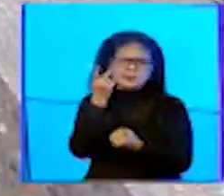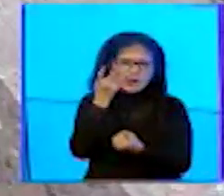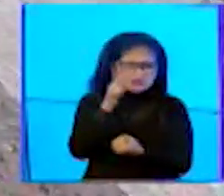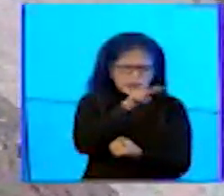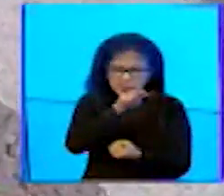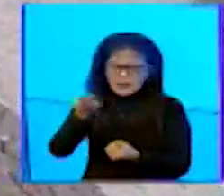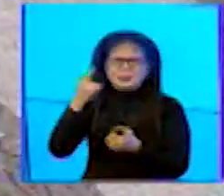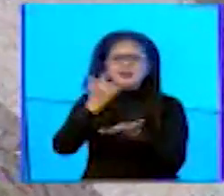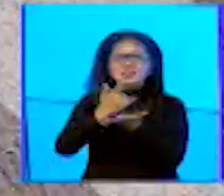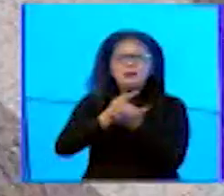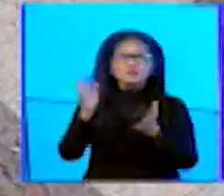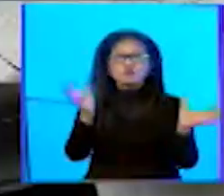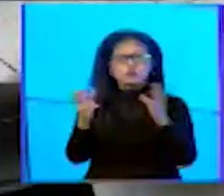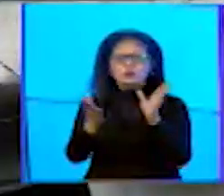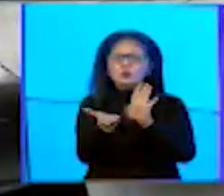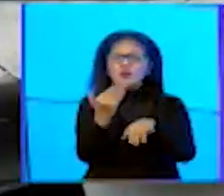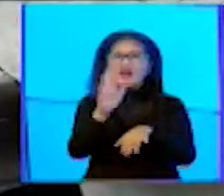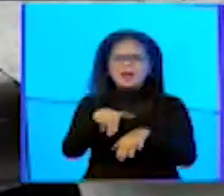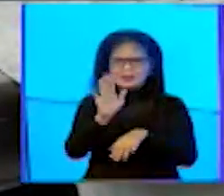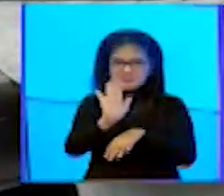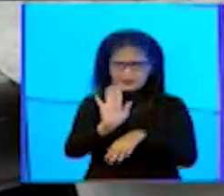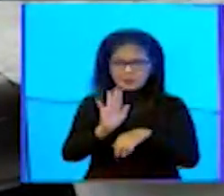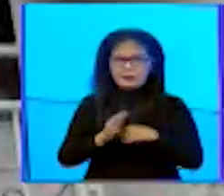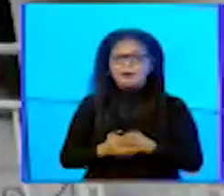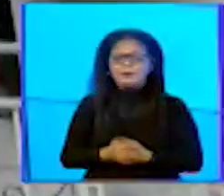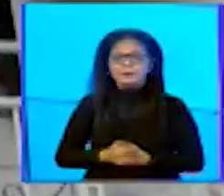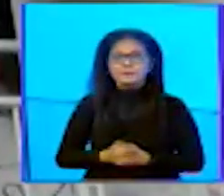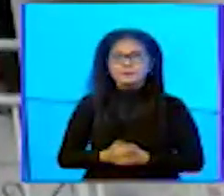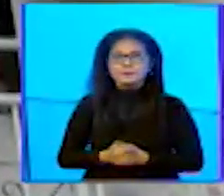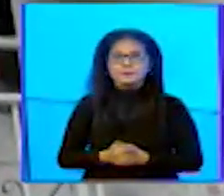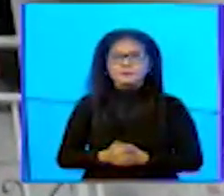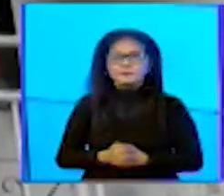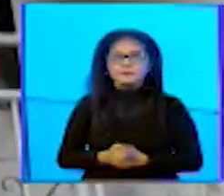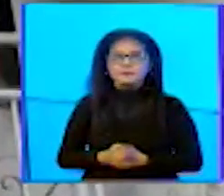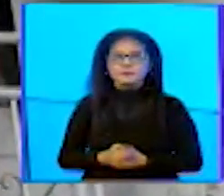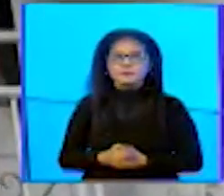tidak lagi terulang. Dari Jakarta, Rio Manik melaporkan.